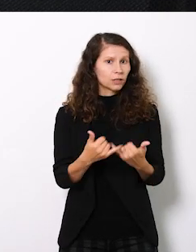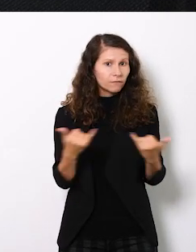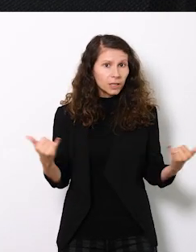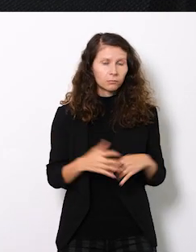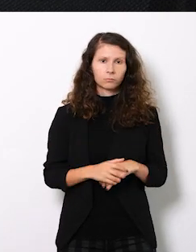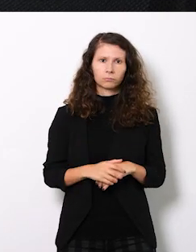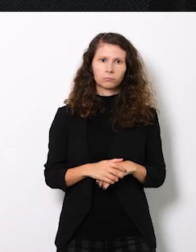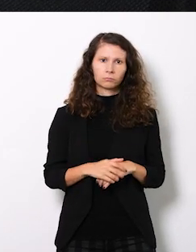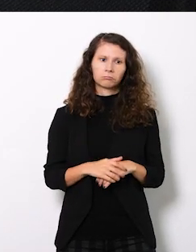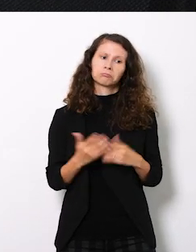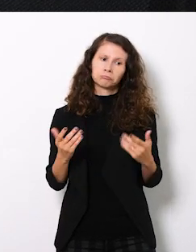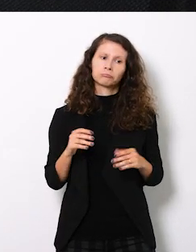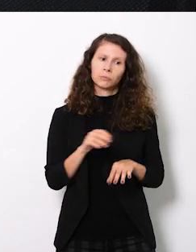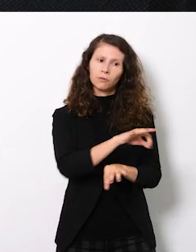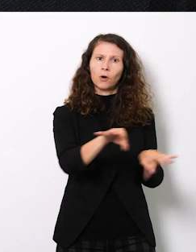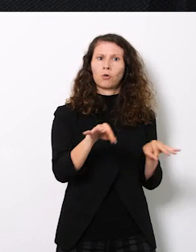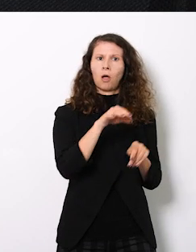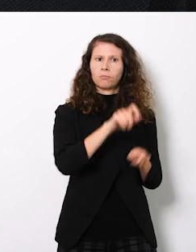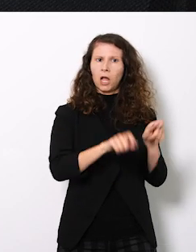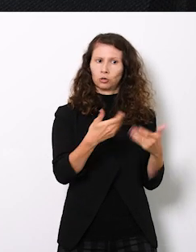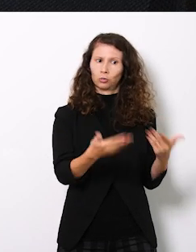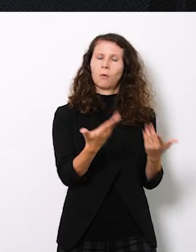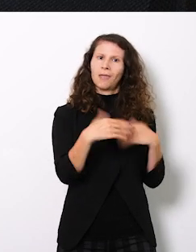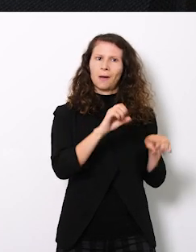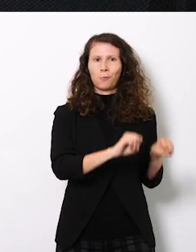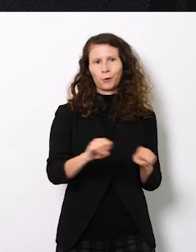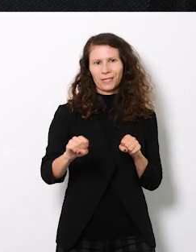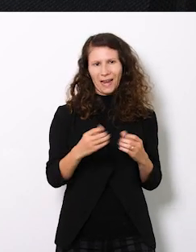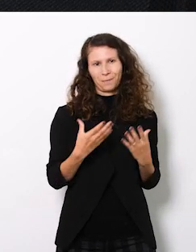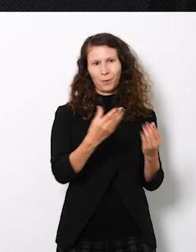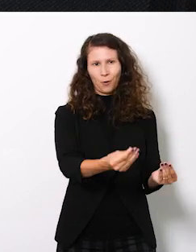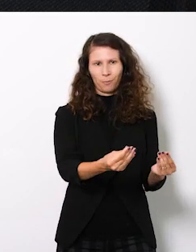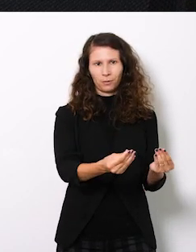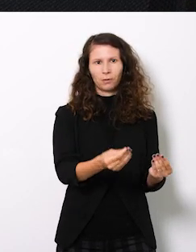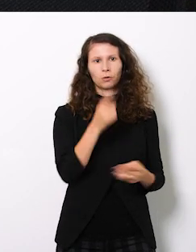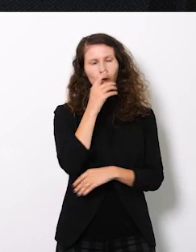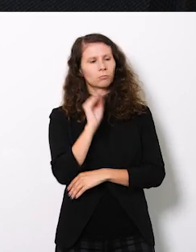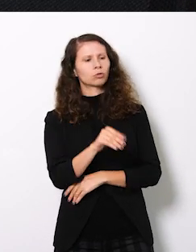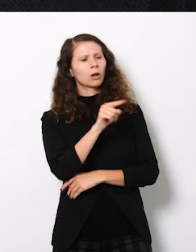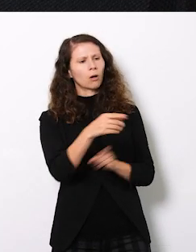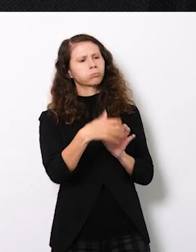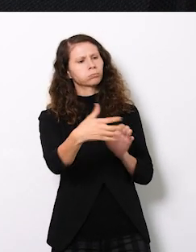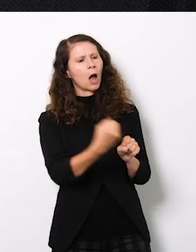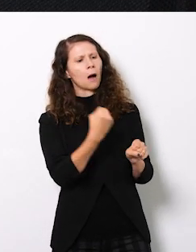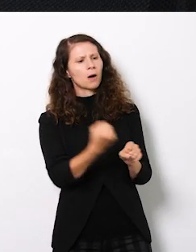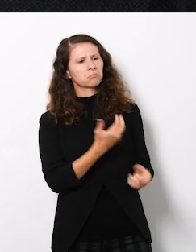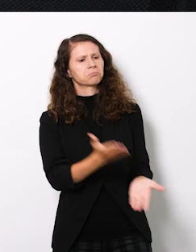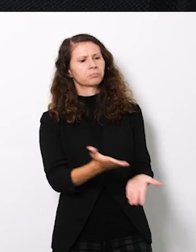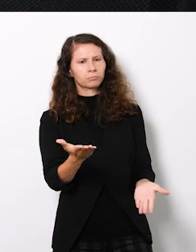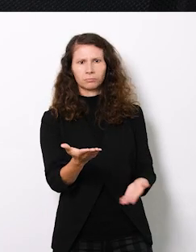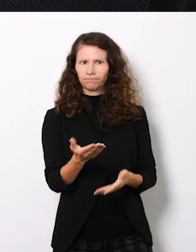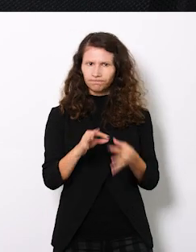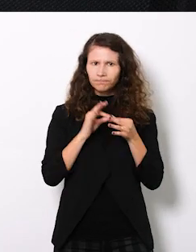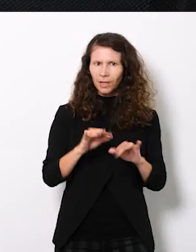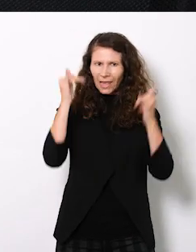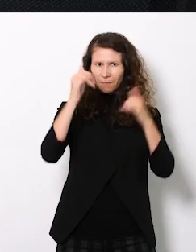Menschen eben auch ein bisschen mehr Möglichkeiten zu geben und ihnen eben nicht nur zu sagen, dann arbeite halt einfach auch noch mal länger. Das ist, wenn man die Lebenserwartung